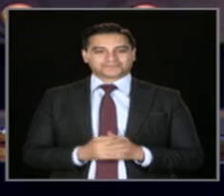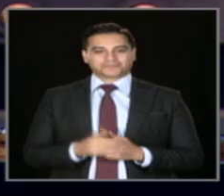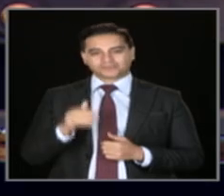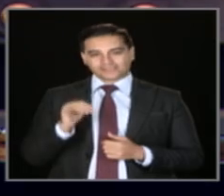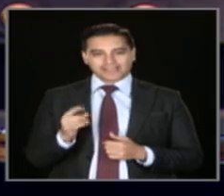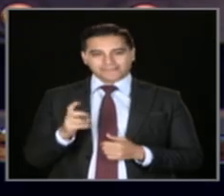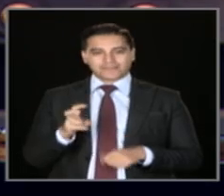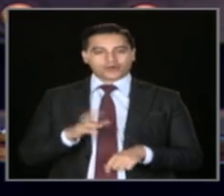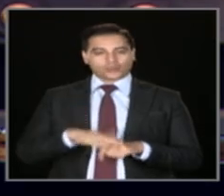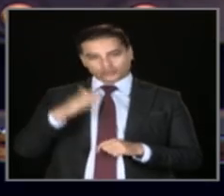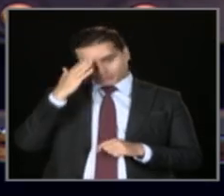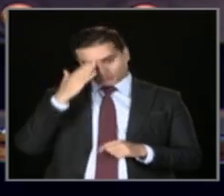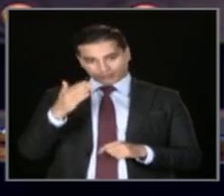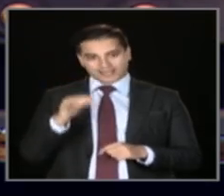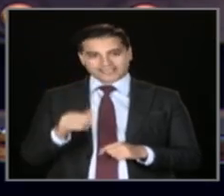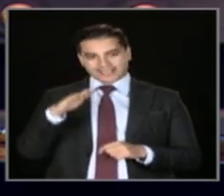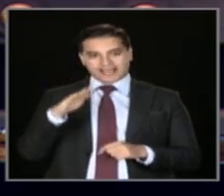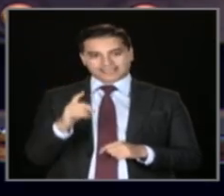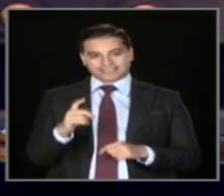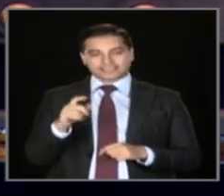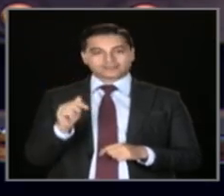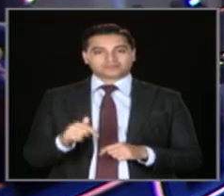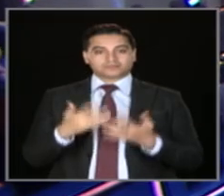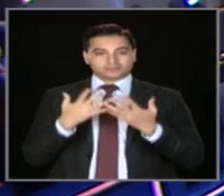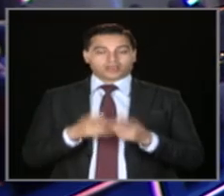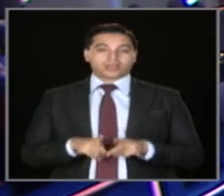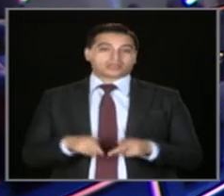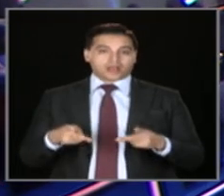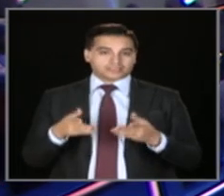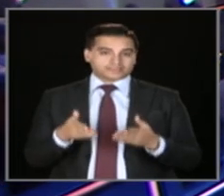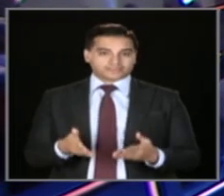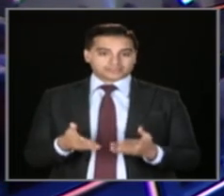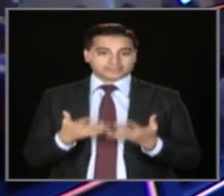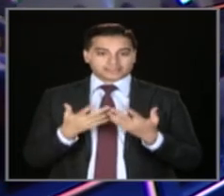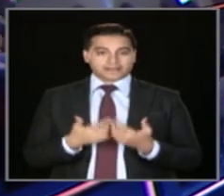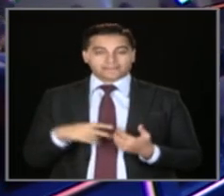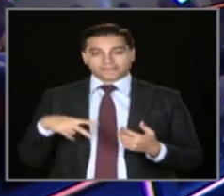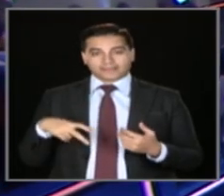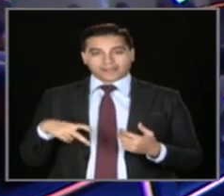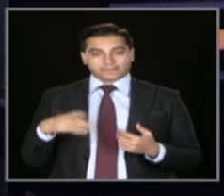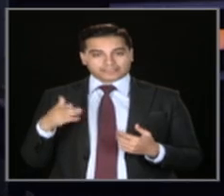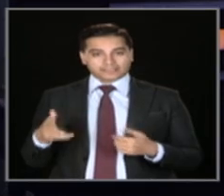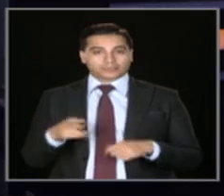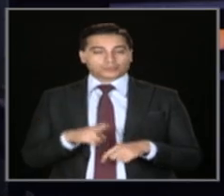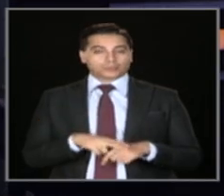أميرة وشكرا يا ياسر. النتيجة تغيرت، 80 دندرة